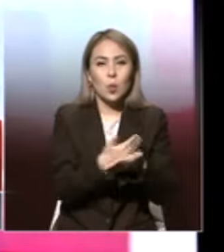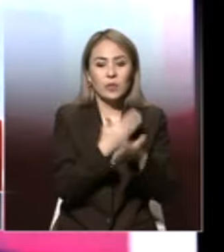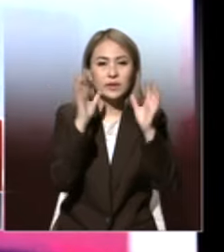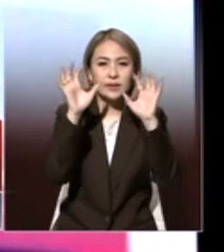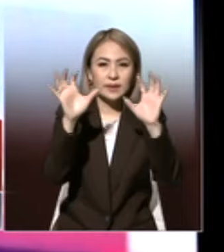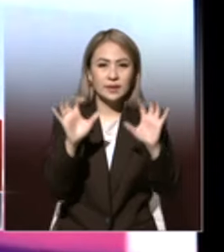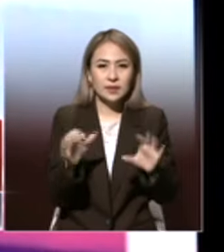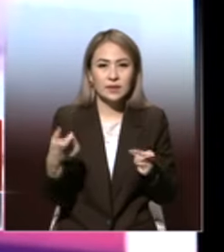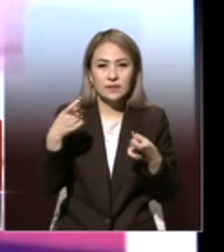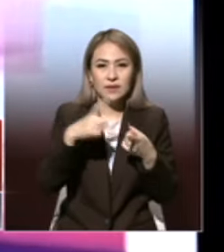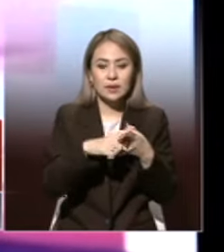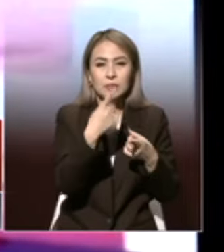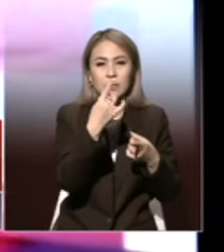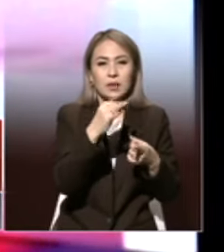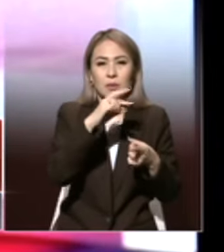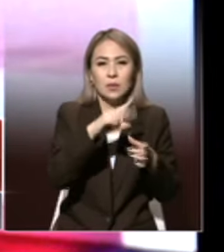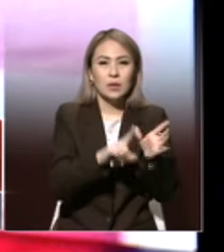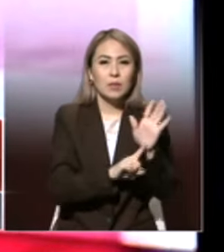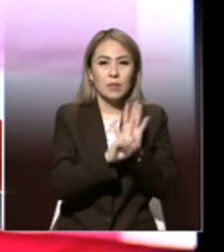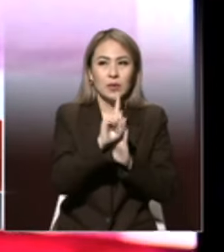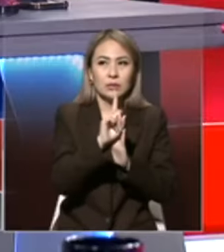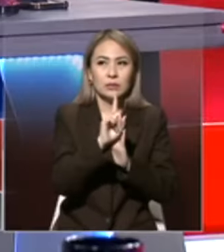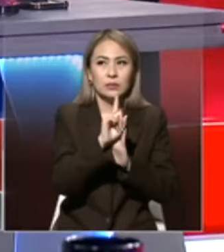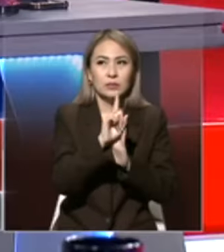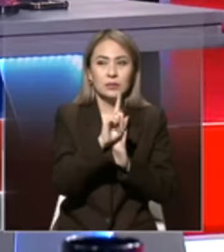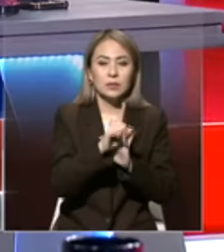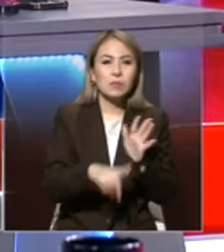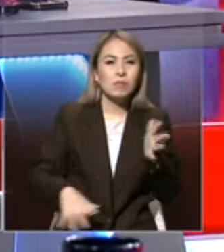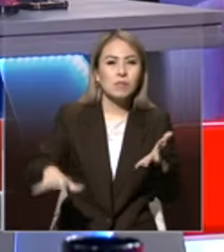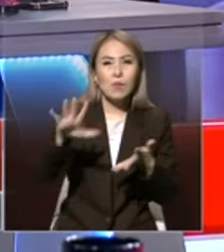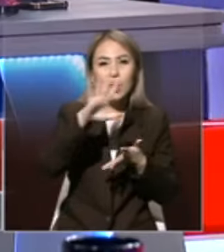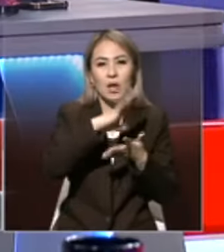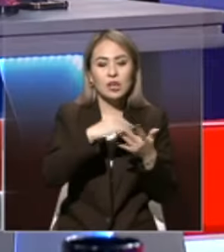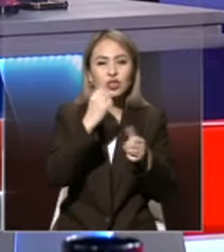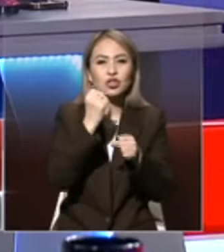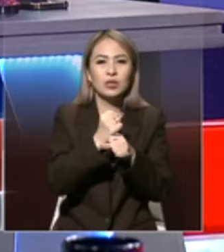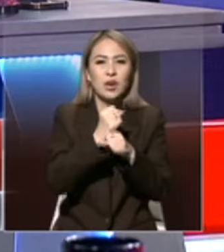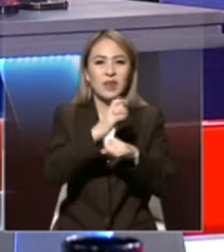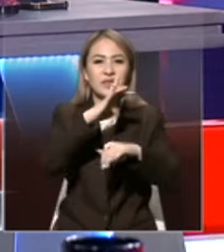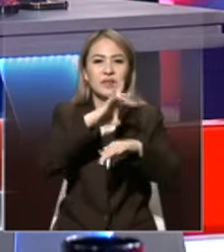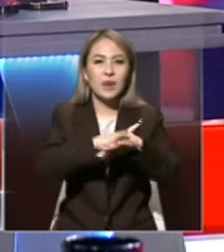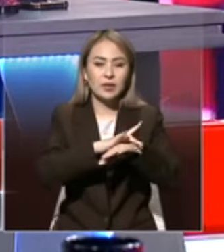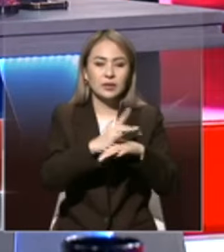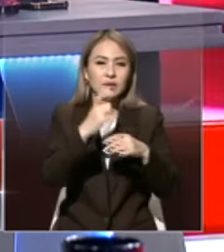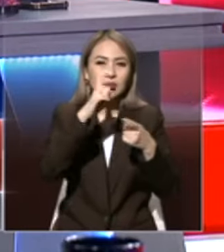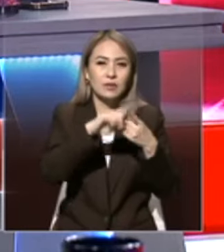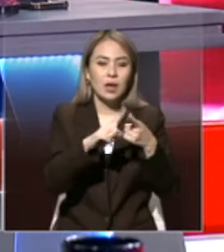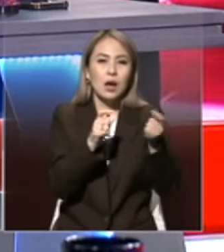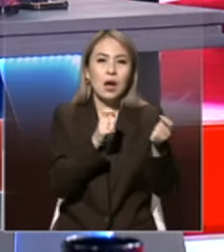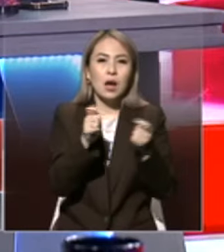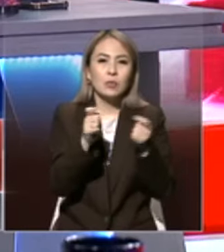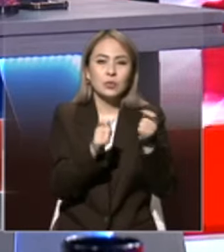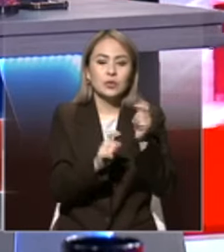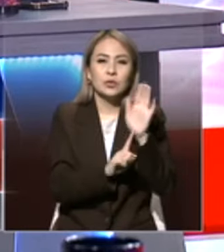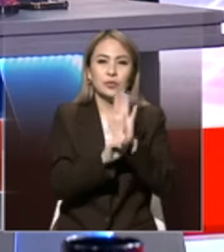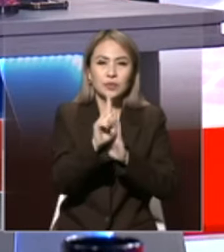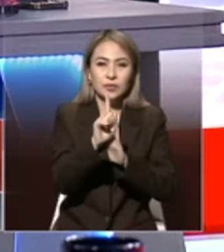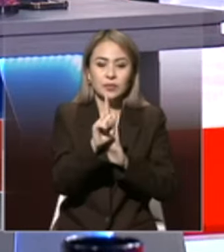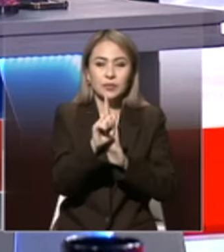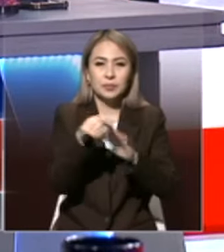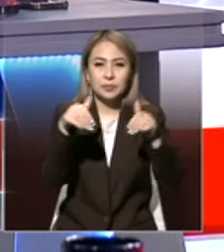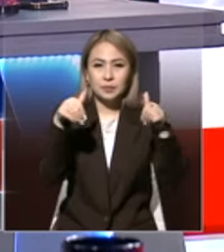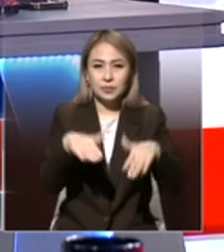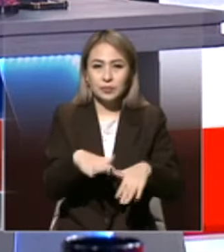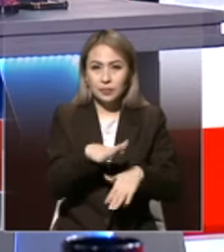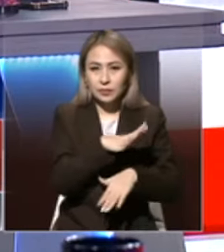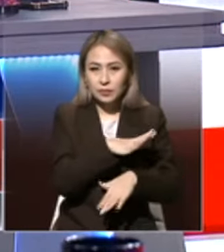заң бойынша бірінші шілдеден бастап барлық жасалған фактілер бойынша әкімшілік іс қозғалып тиісті шаралар